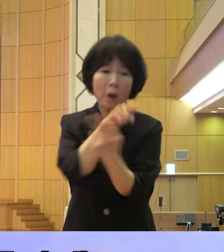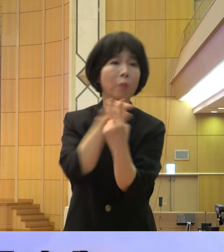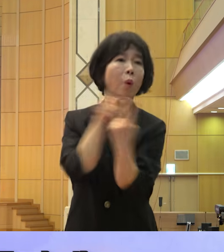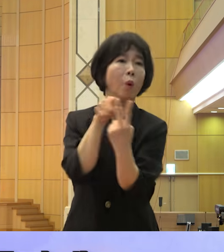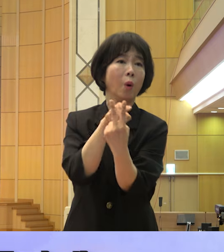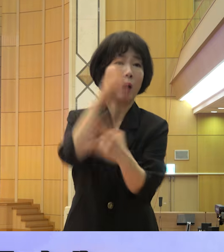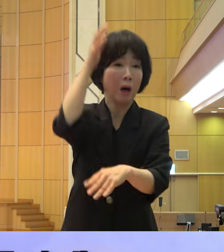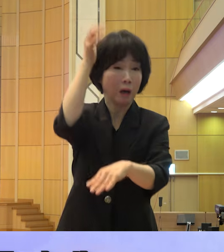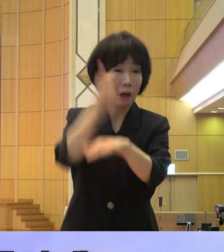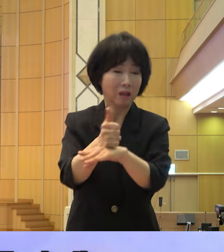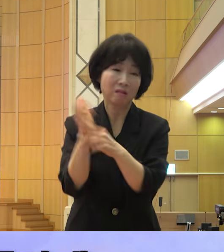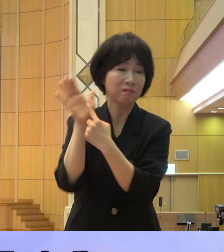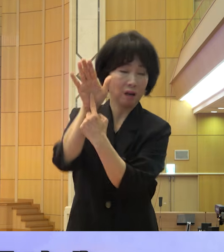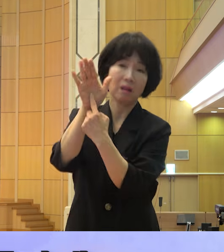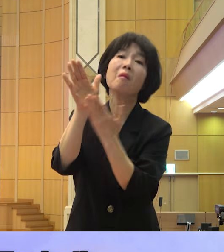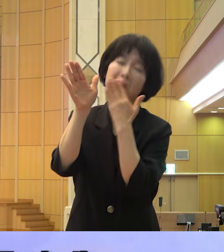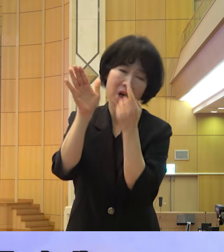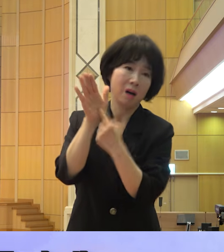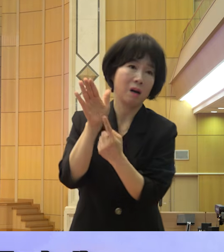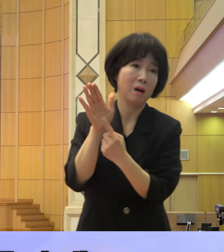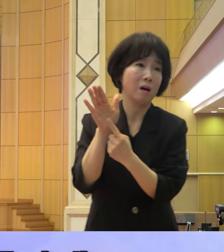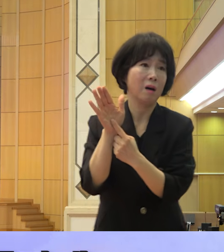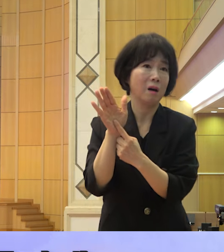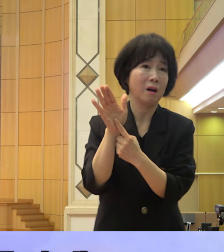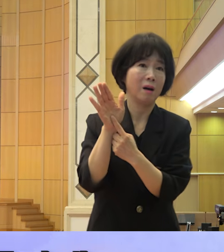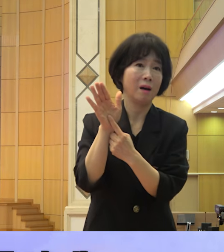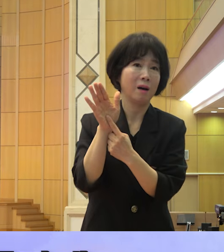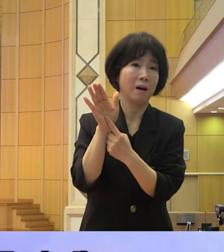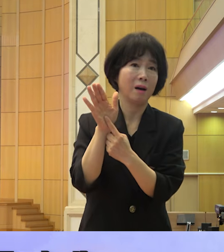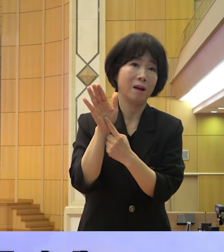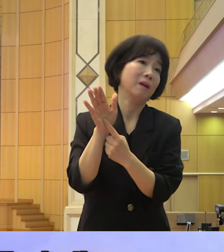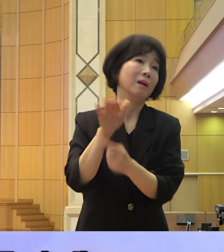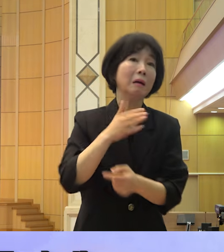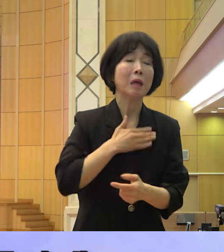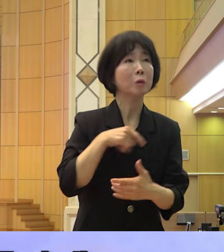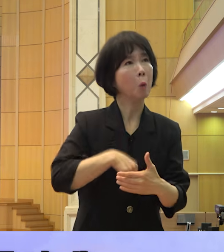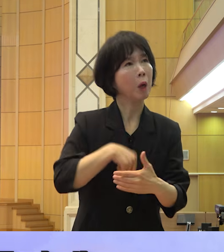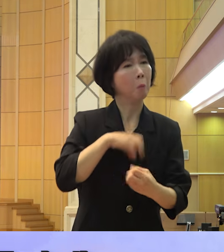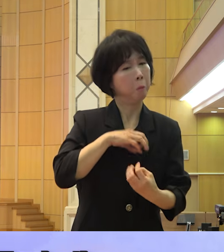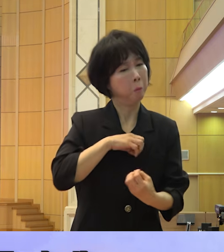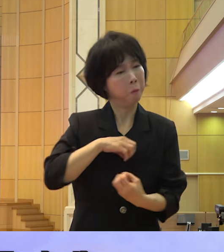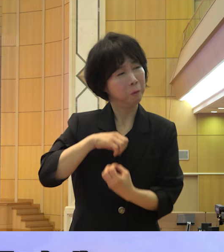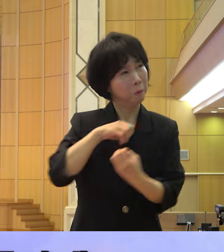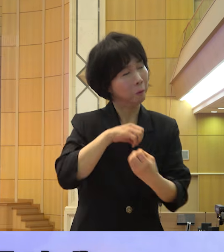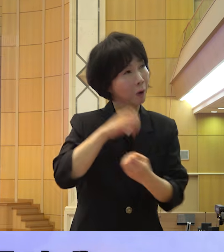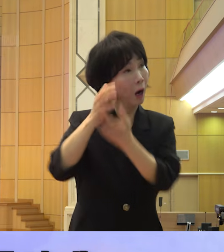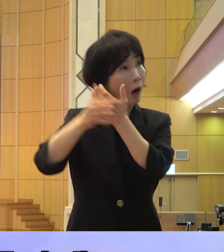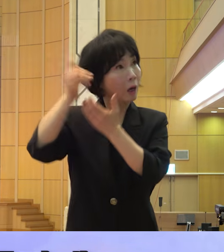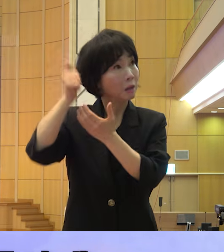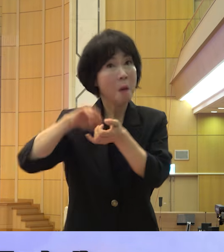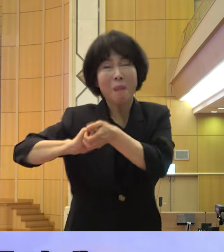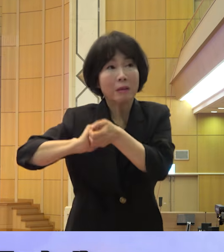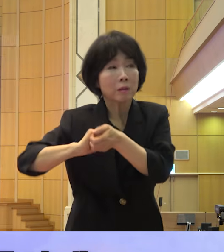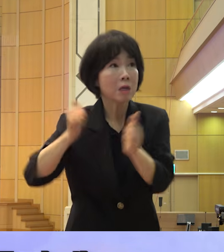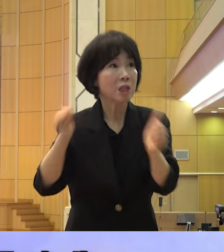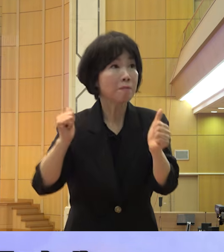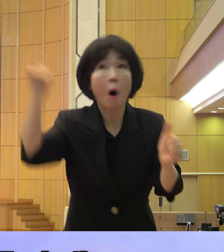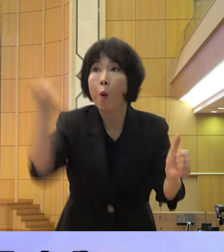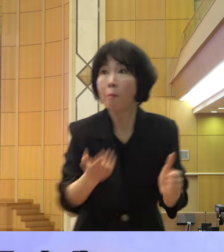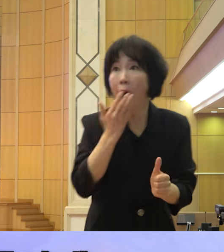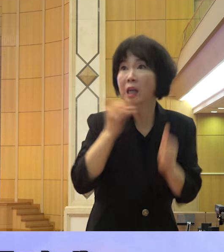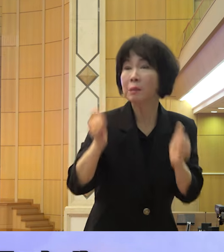따라서 결과를 가져오는 것이에요. 내가 심중에 이르기를 의인과 악인을 하나님이 심판하시리니 이는